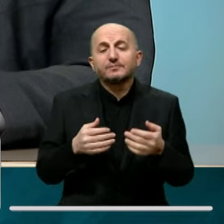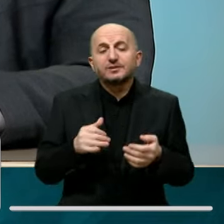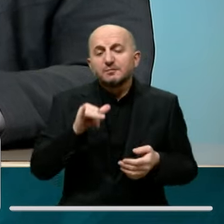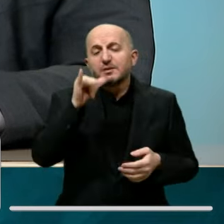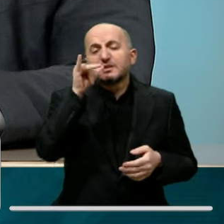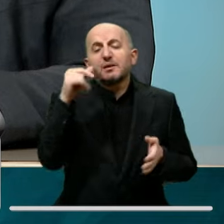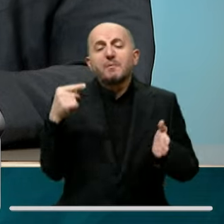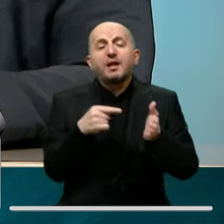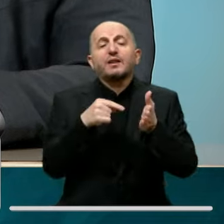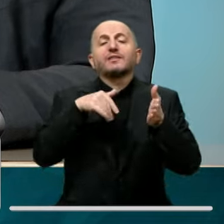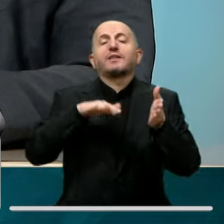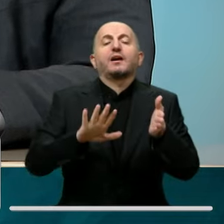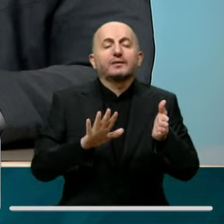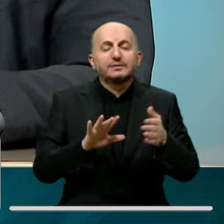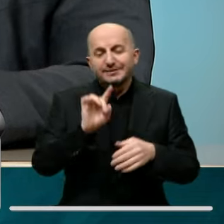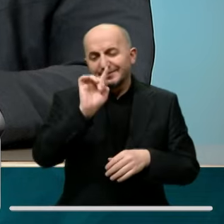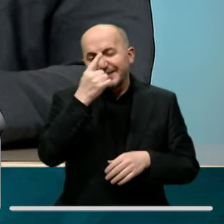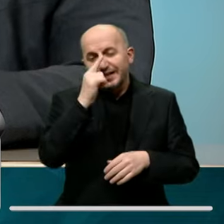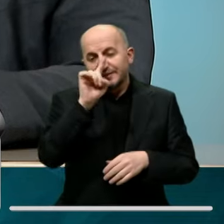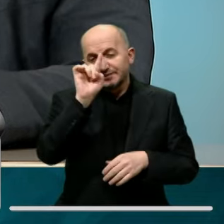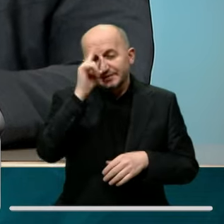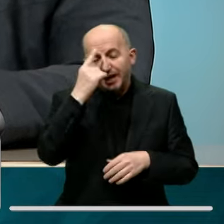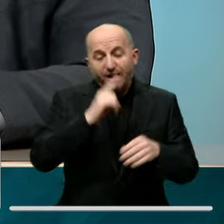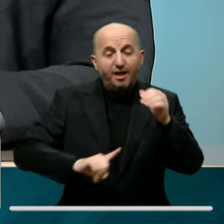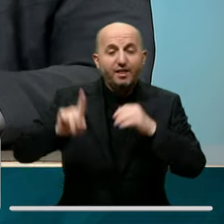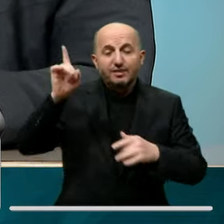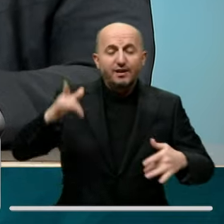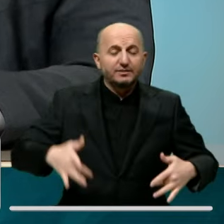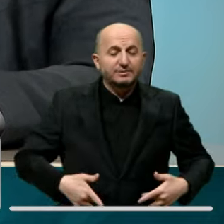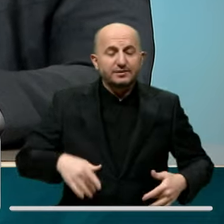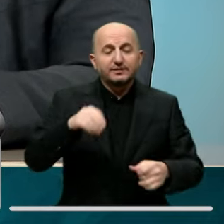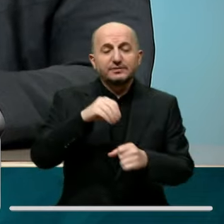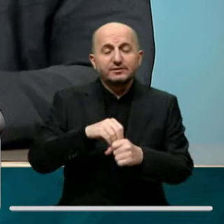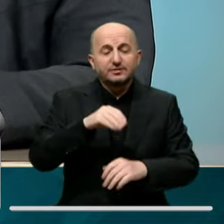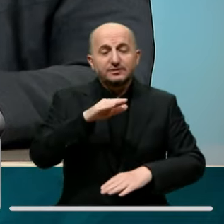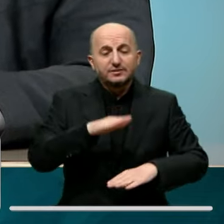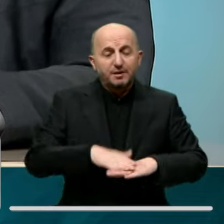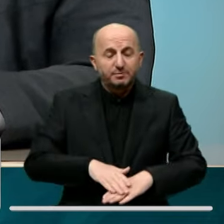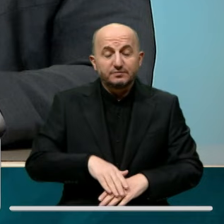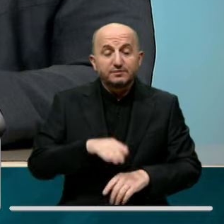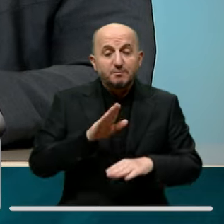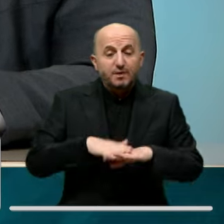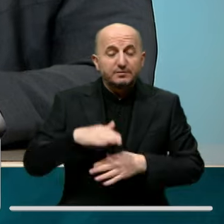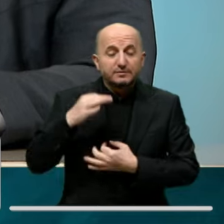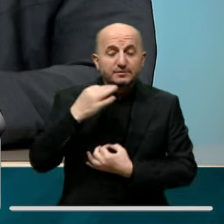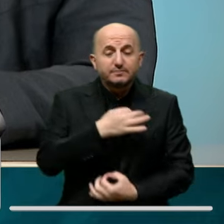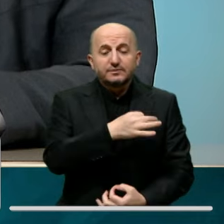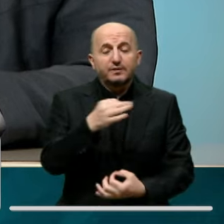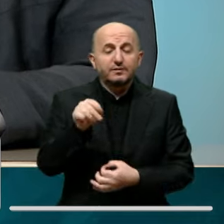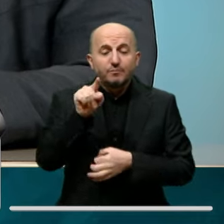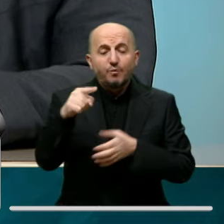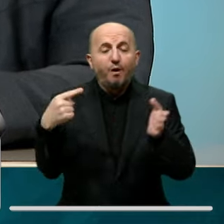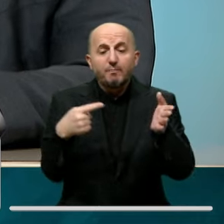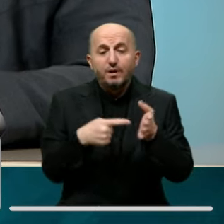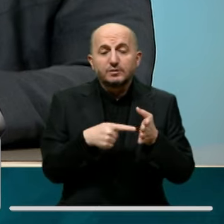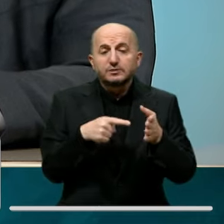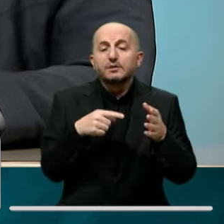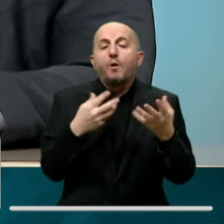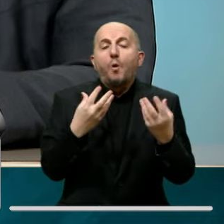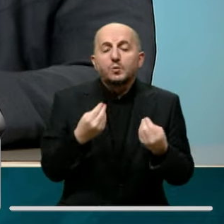değil. Sadece ve sadece Allah rızası için yapıldığını ve yapanların da bu amacı güttüklerini